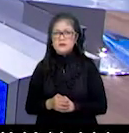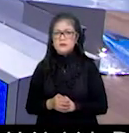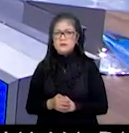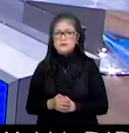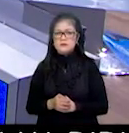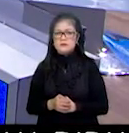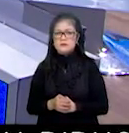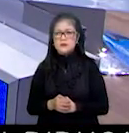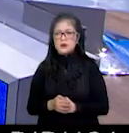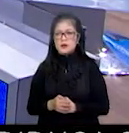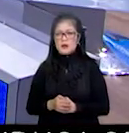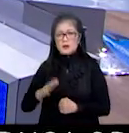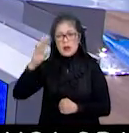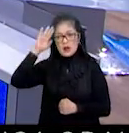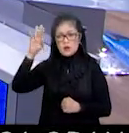Calvin?